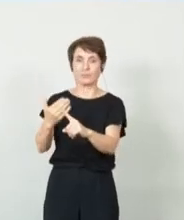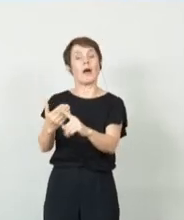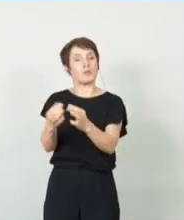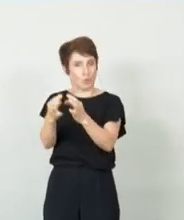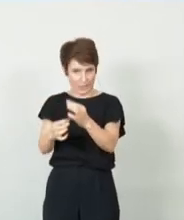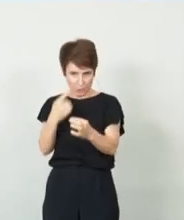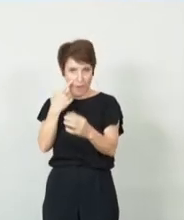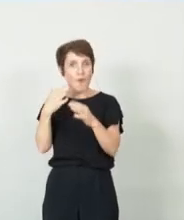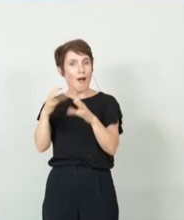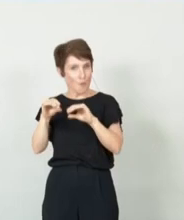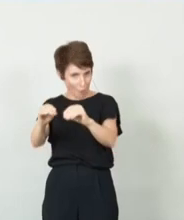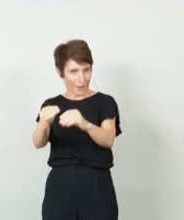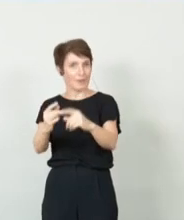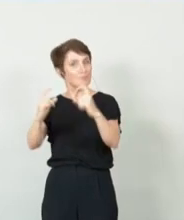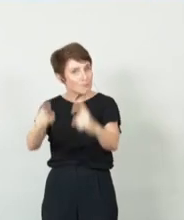concrètement